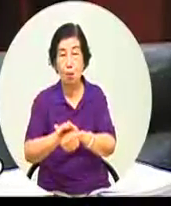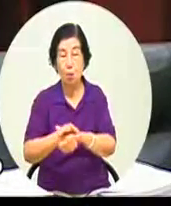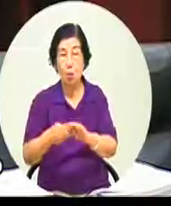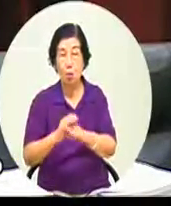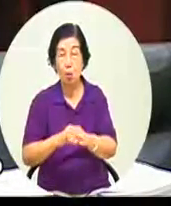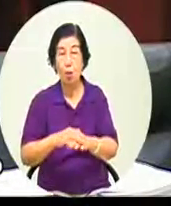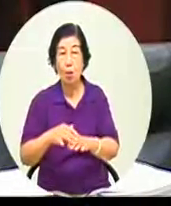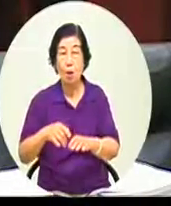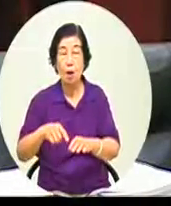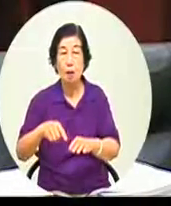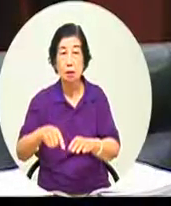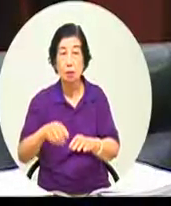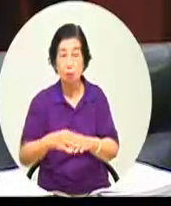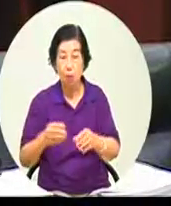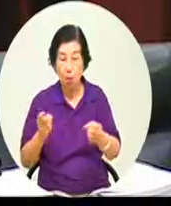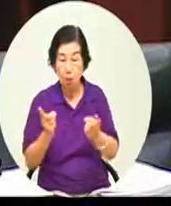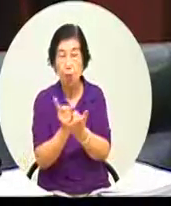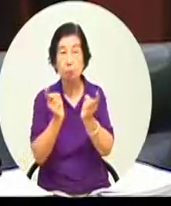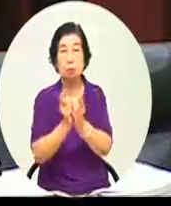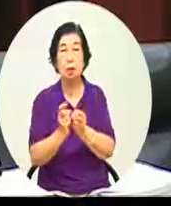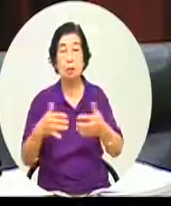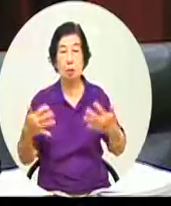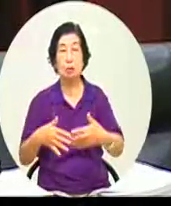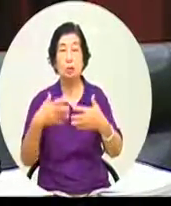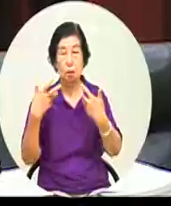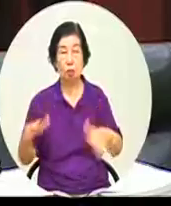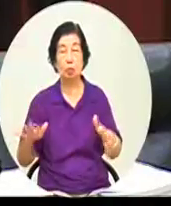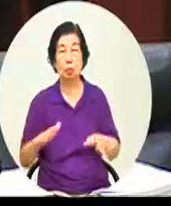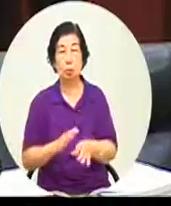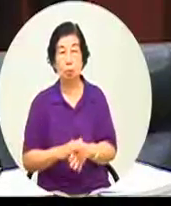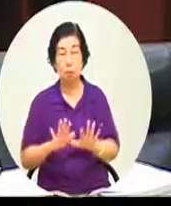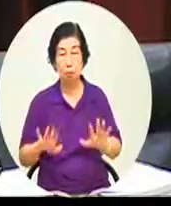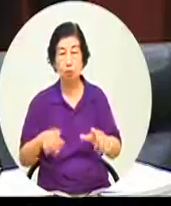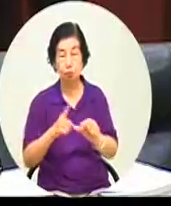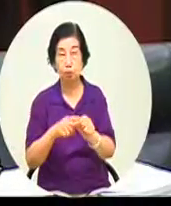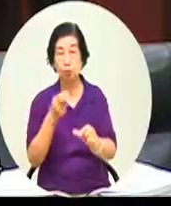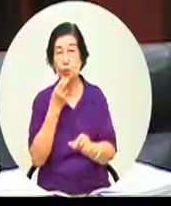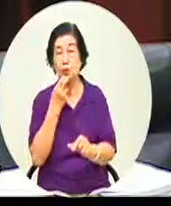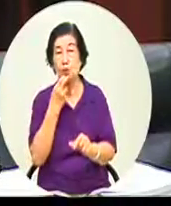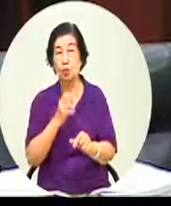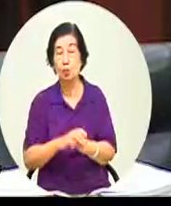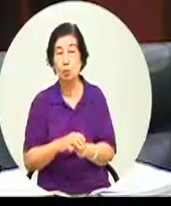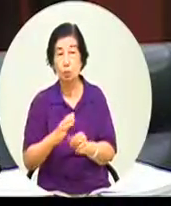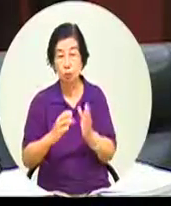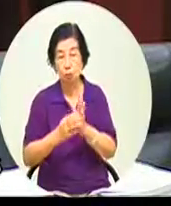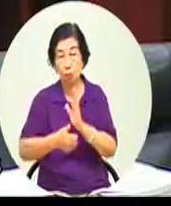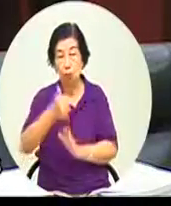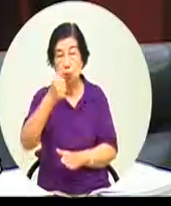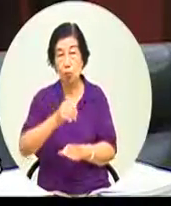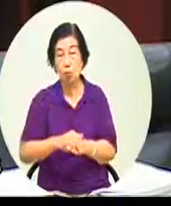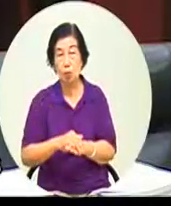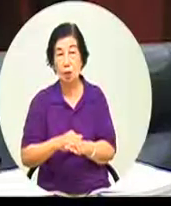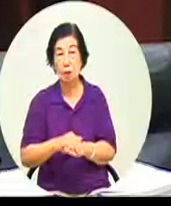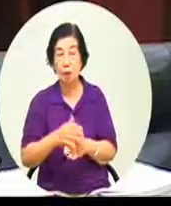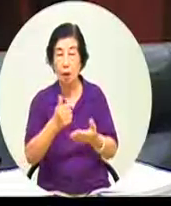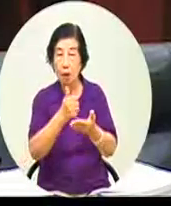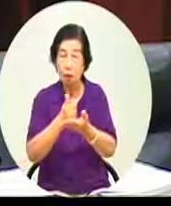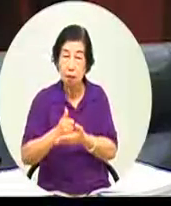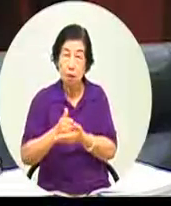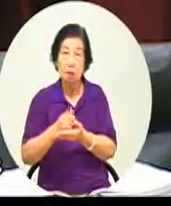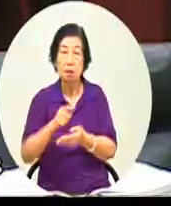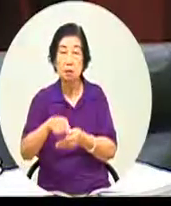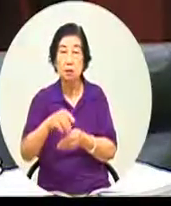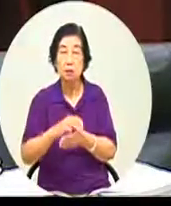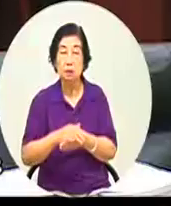拢足侪中央的，啊，所以讲无要紧，迄中央的吼，我相信俺局长嘛会拜托俺立委啊来斗努力，